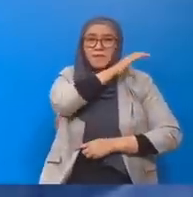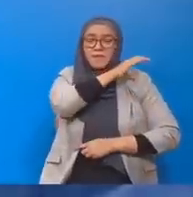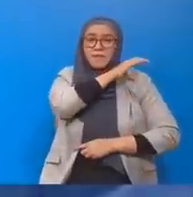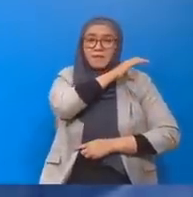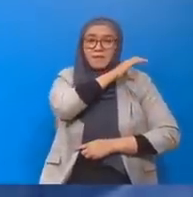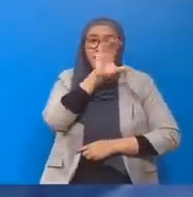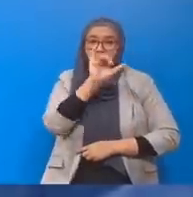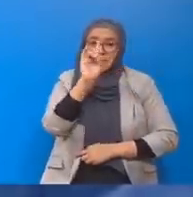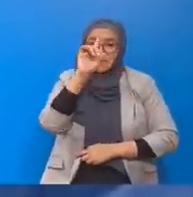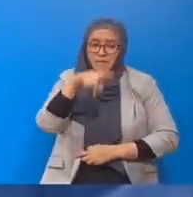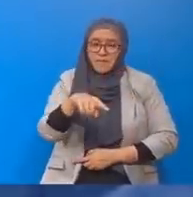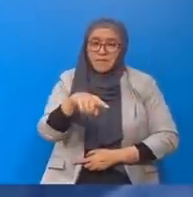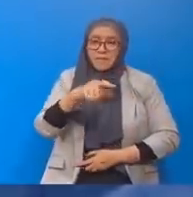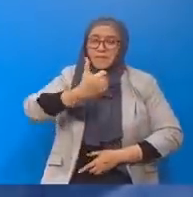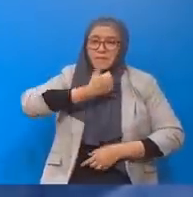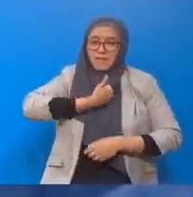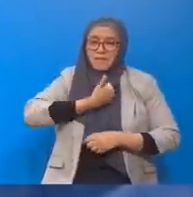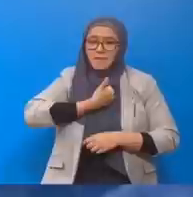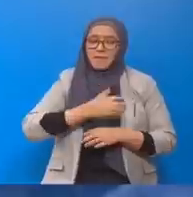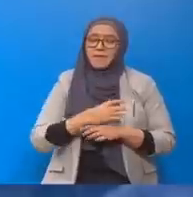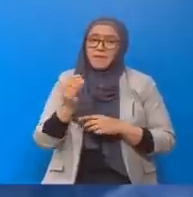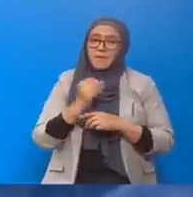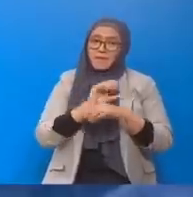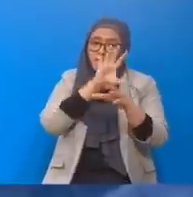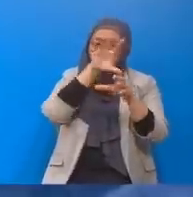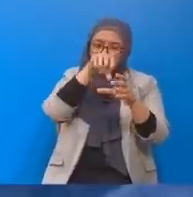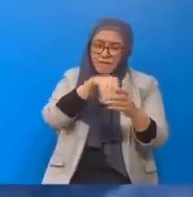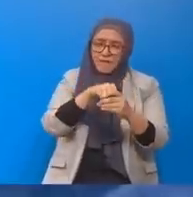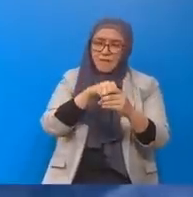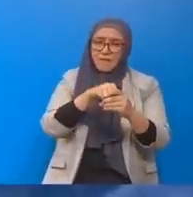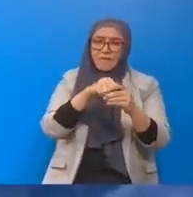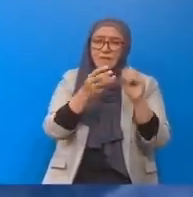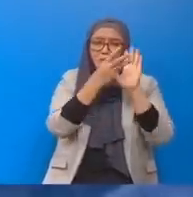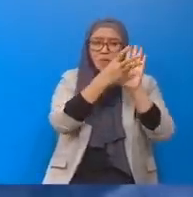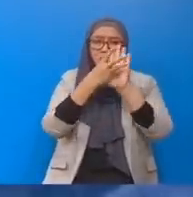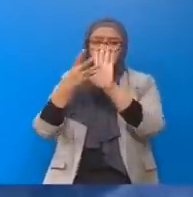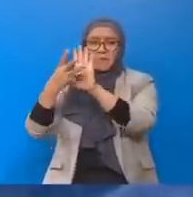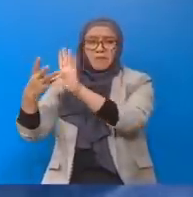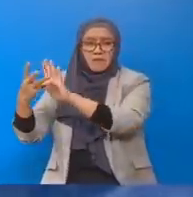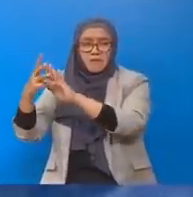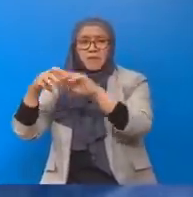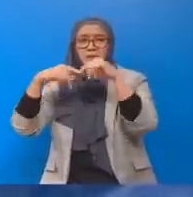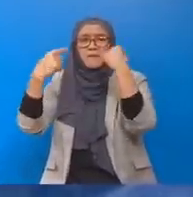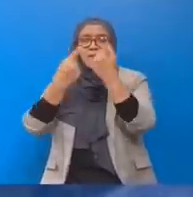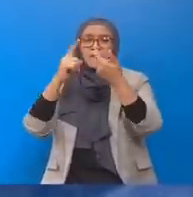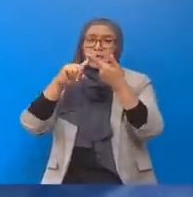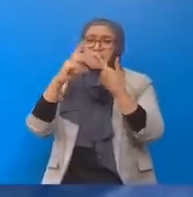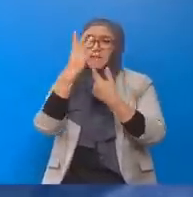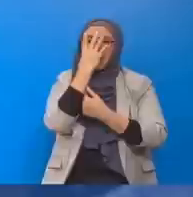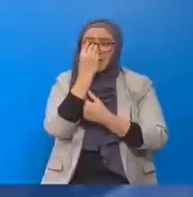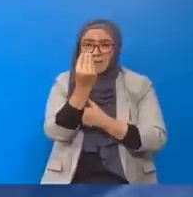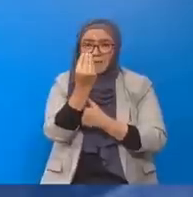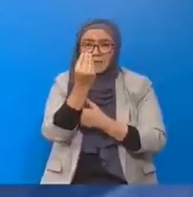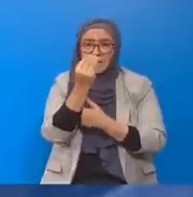yang betul sendiri sebagai yang tua kita telah dihadiri oleh semua wakil-wakil Pati Pati yang membuat Seremban bagi